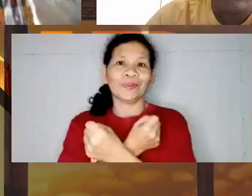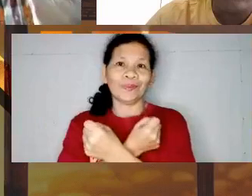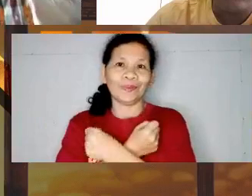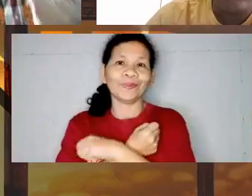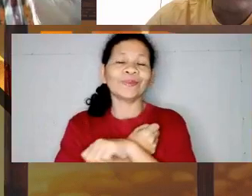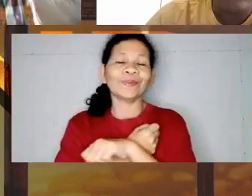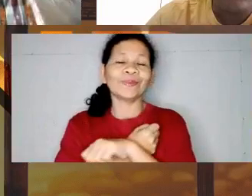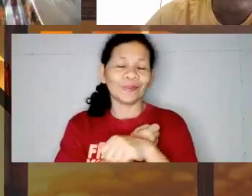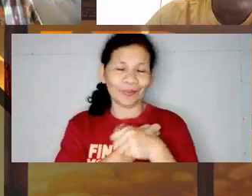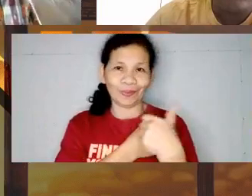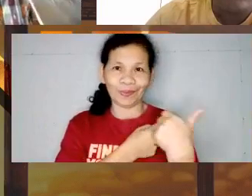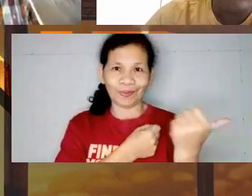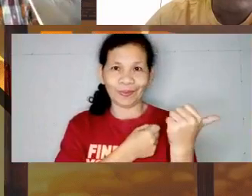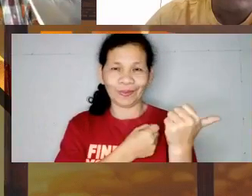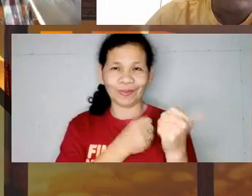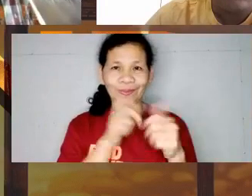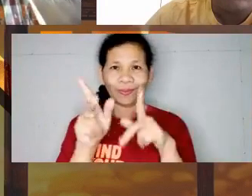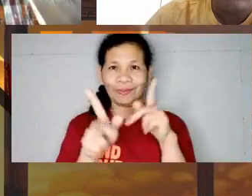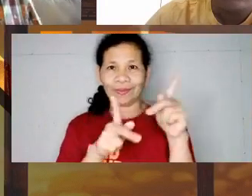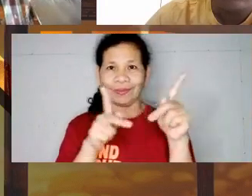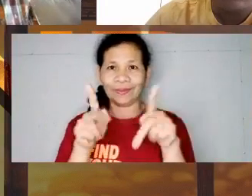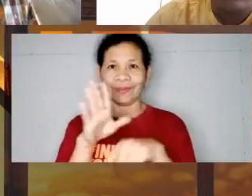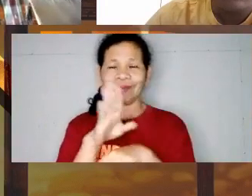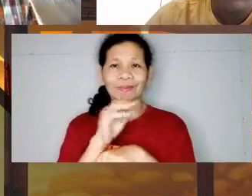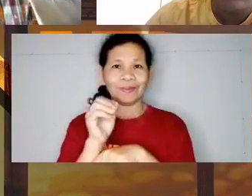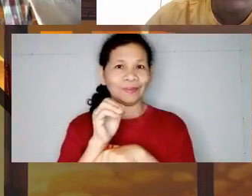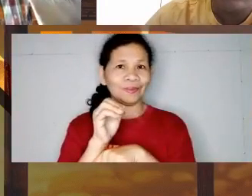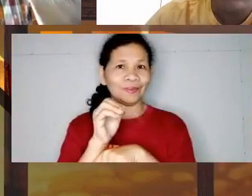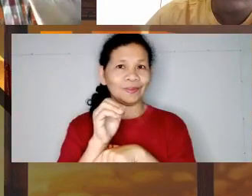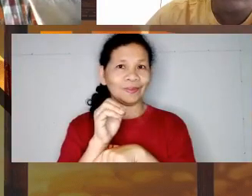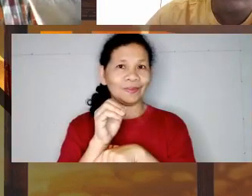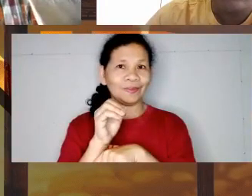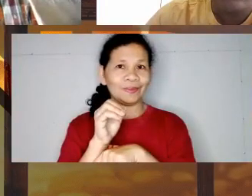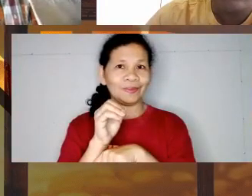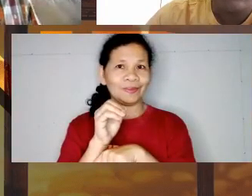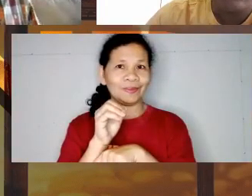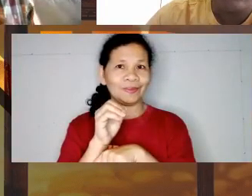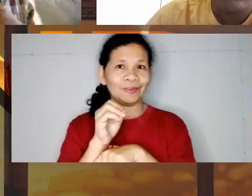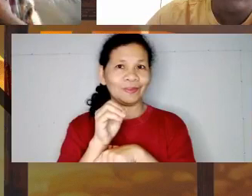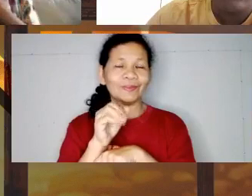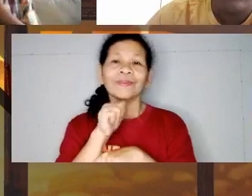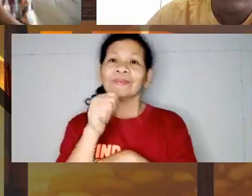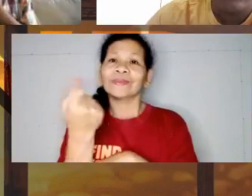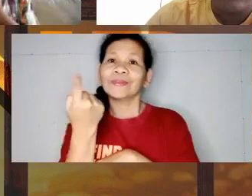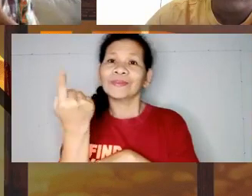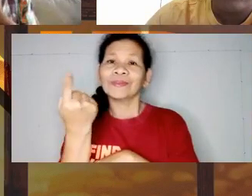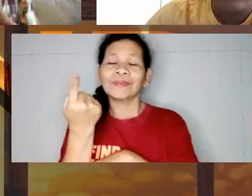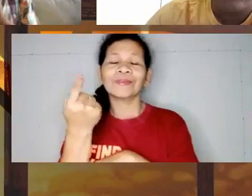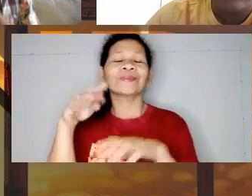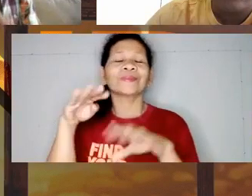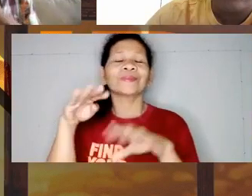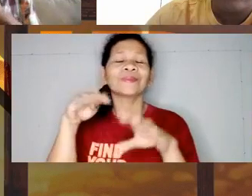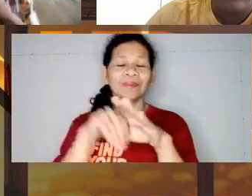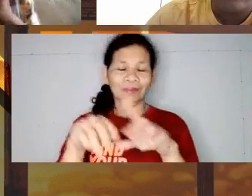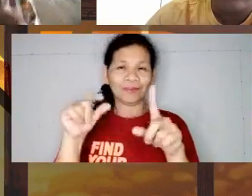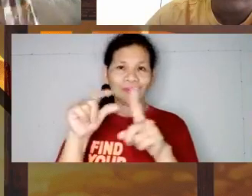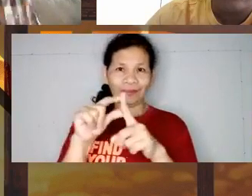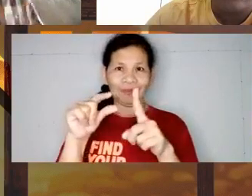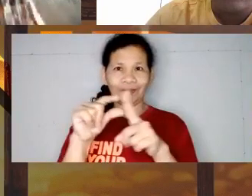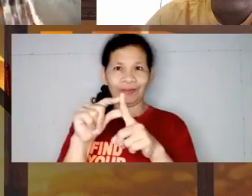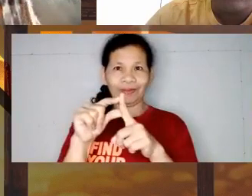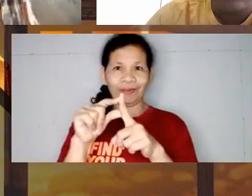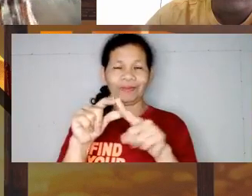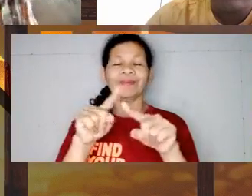kapwa natin. At yung pag-ibig ng sa kapwa yun, hindi rin lamang sa ating salita, kundi